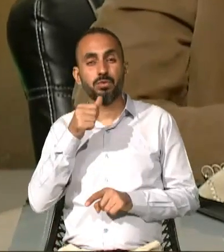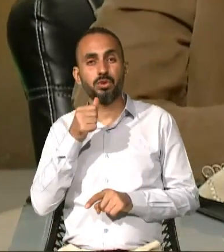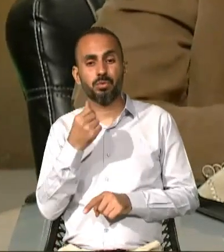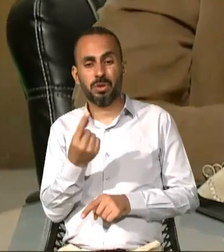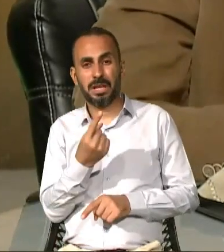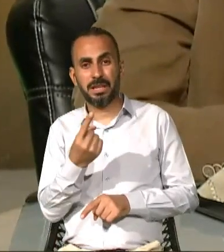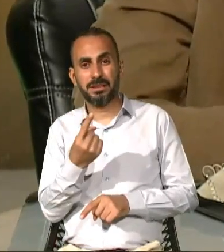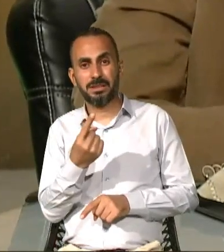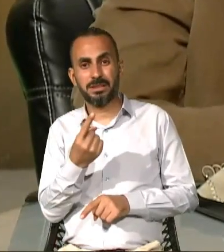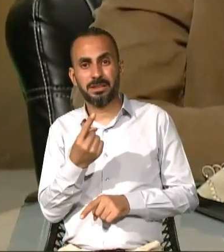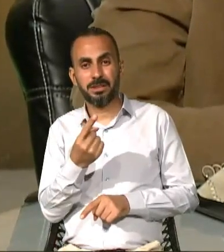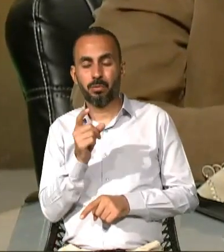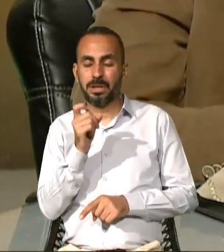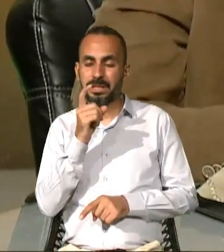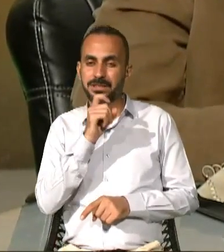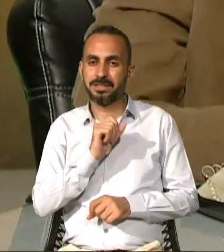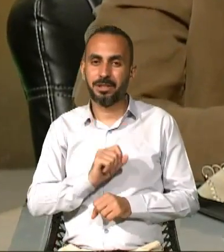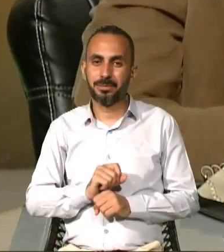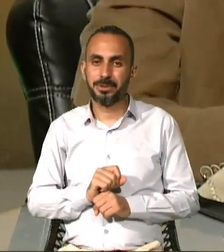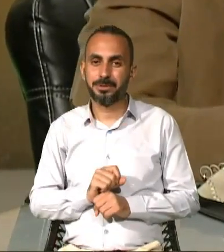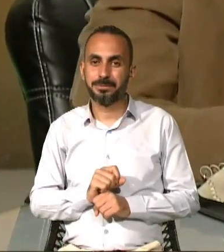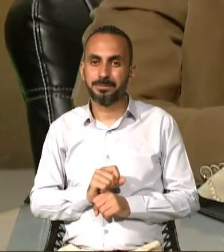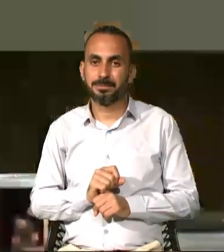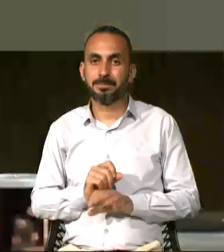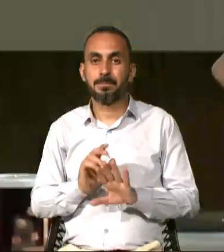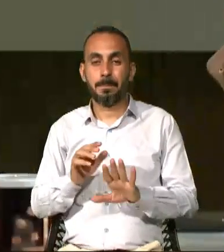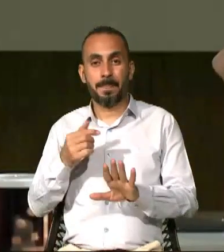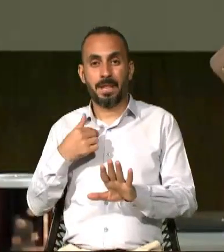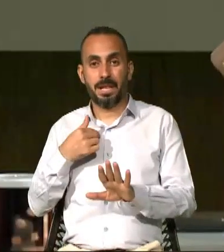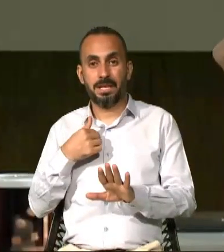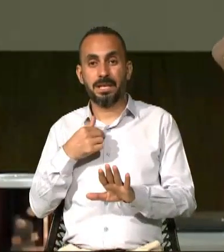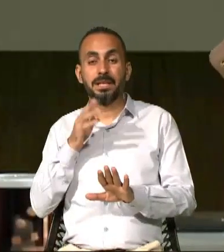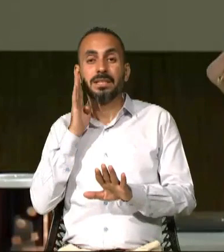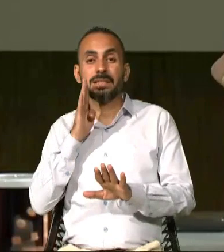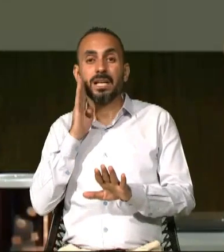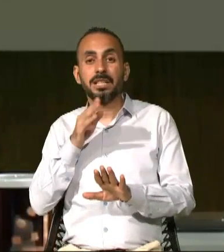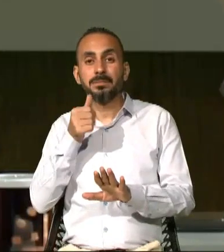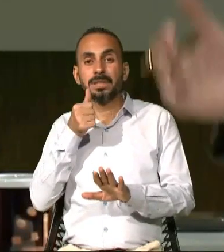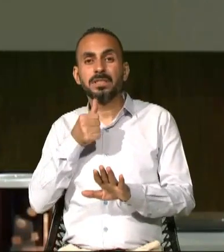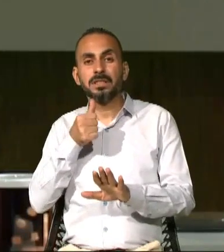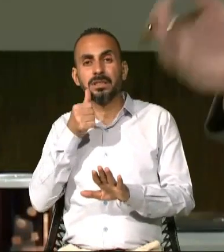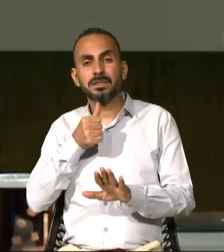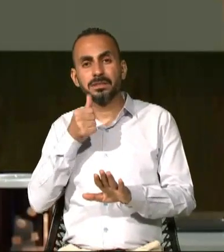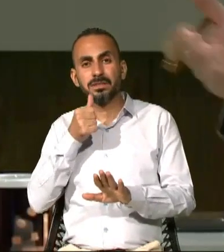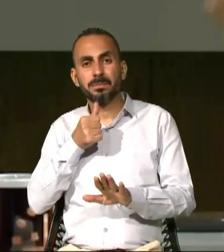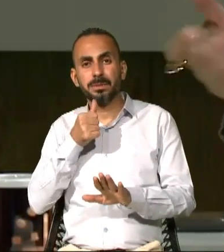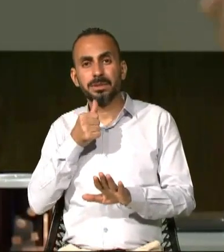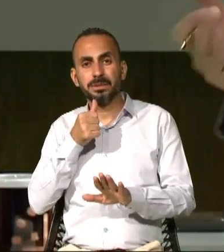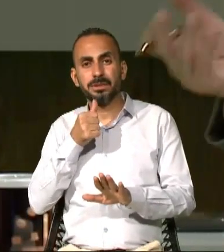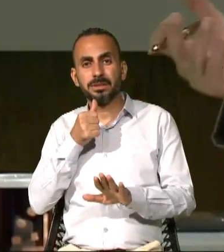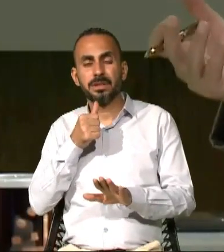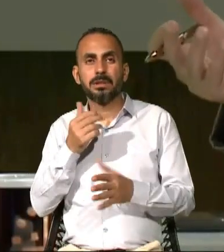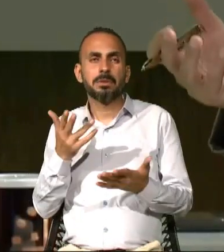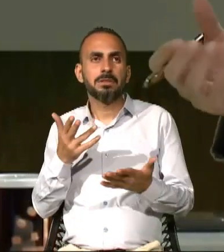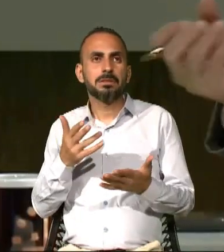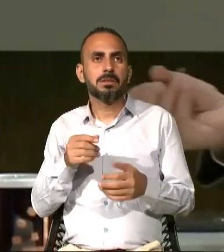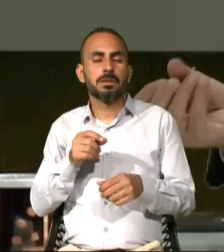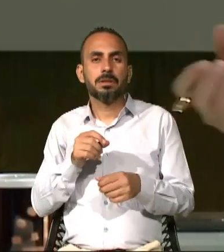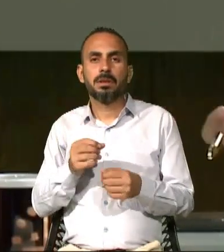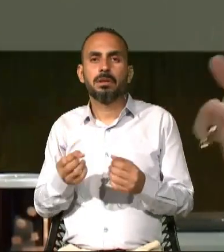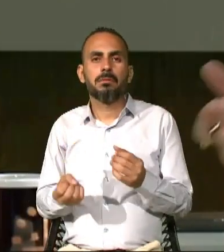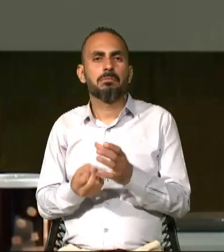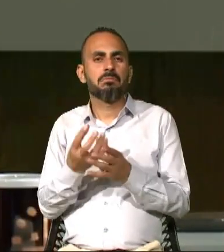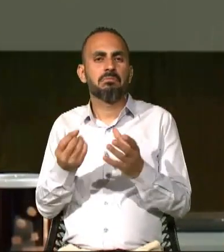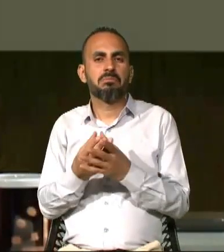اقولها بطريقه عشان سهل مش هيفهموني يعني انا اتعلمت الصبر نتيجه اختبارات كتير مرت بحياتي